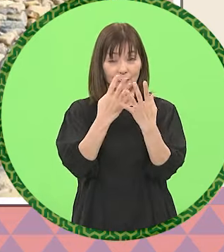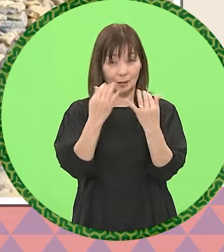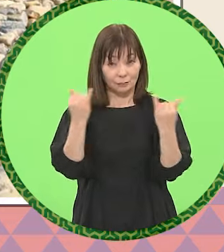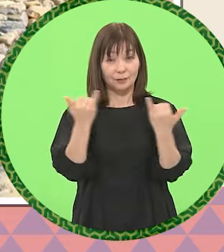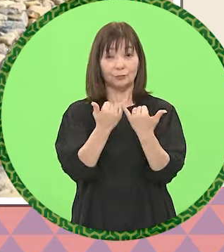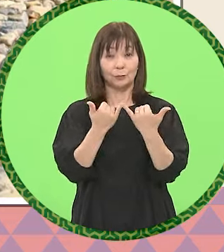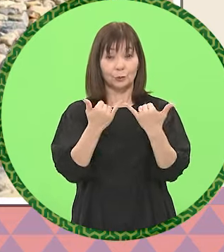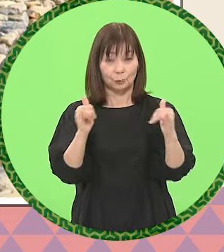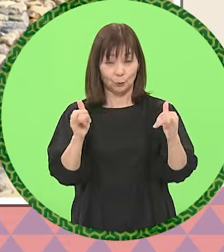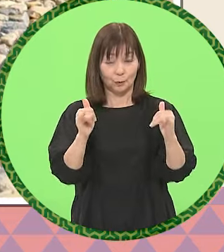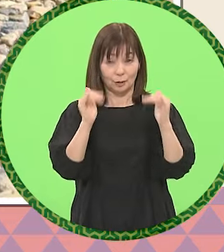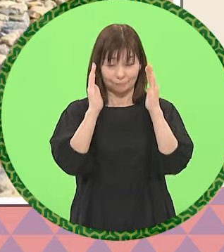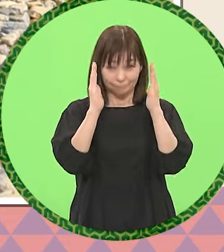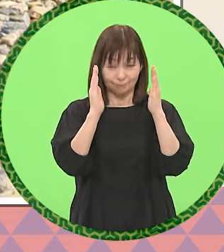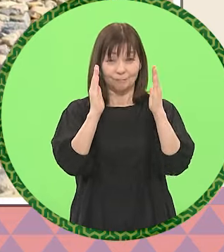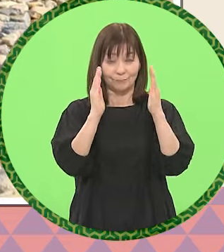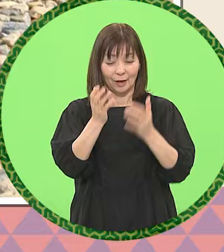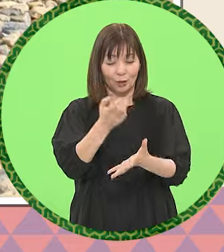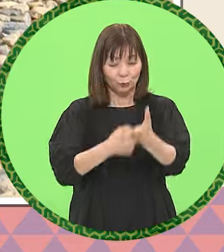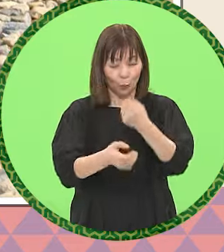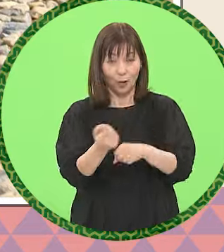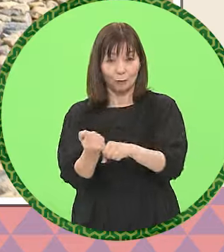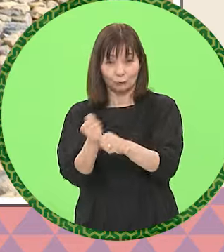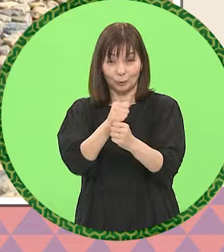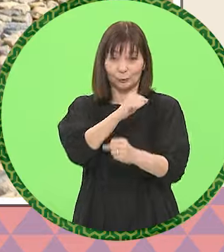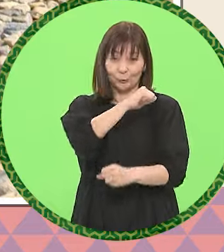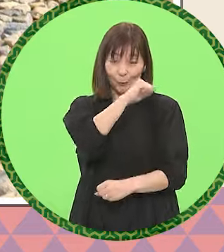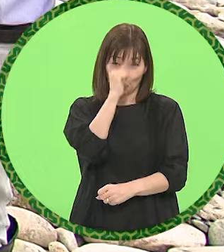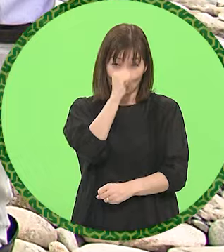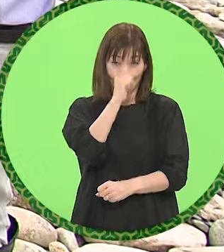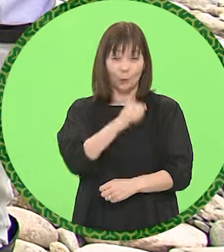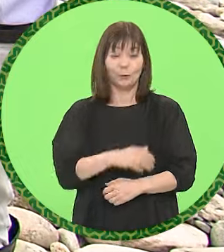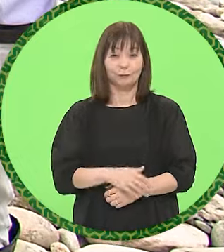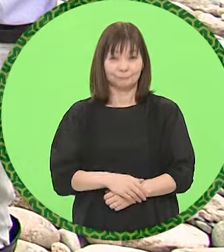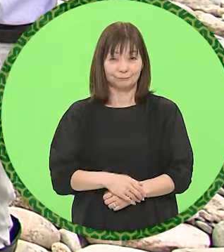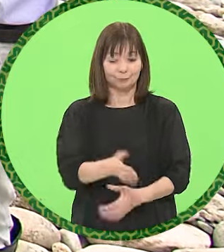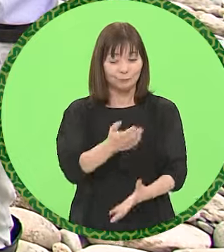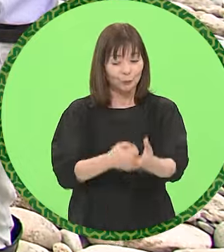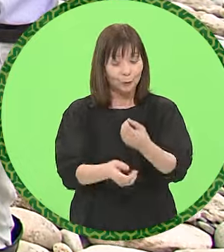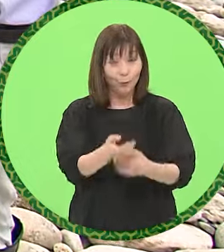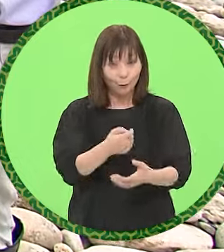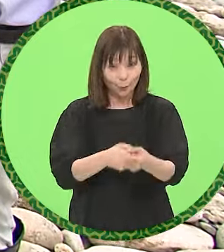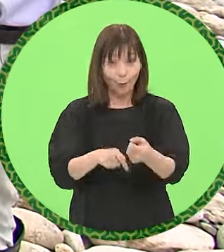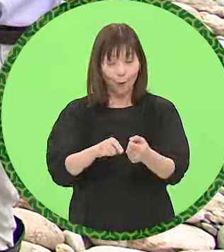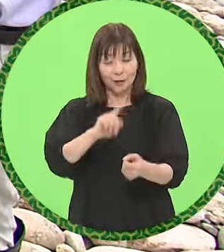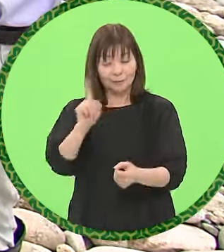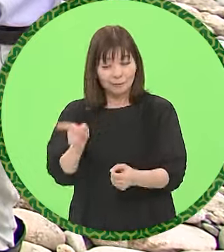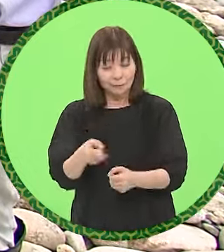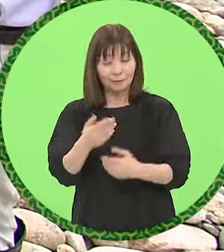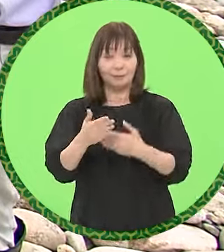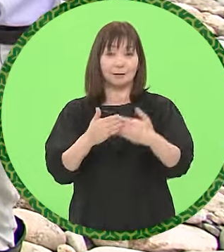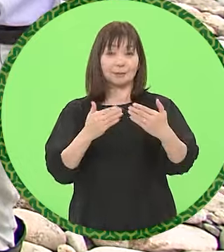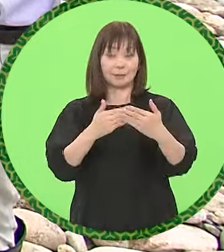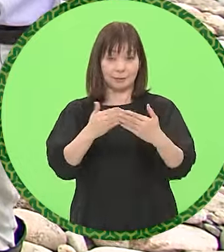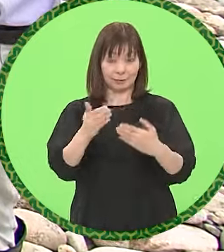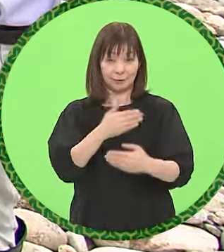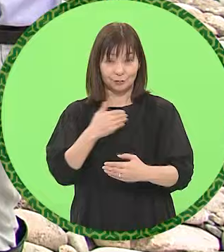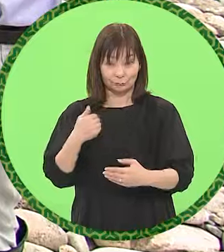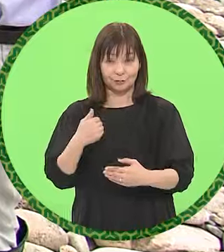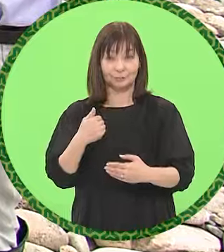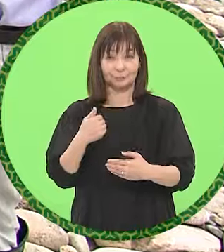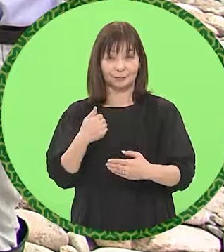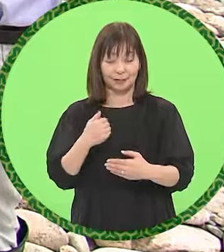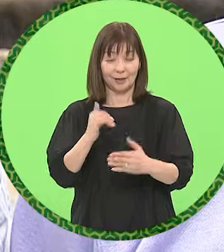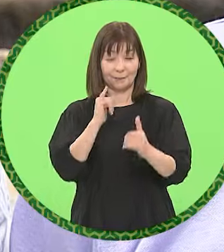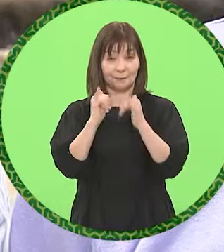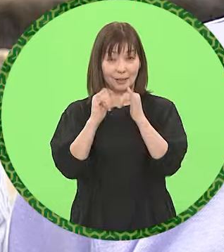多くの人が立ち上がり、柳漁は復活を遂げたのです。 柳漁を自然とつながるツールとしてね、後世